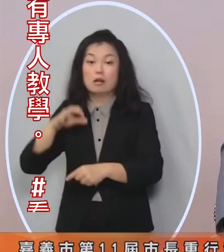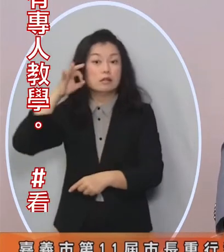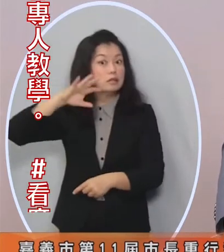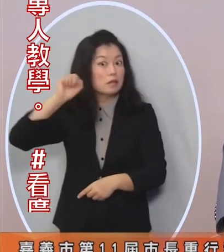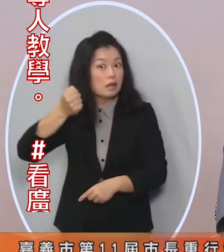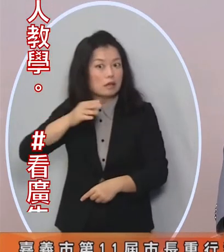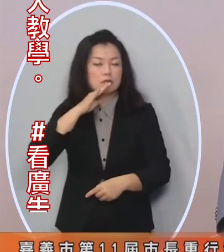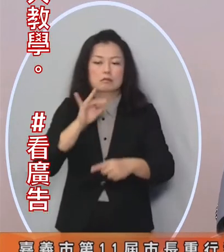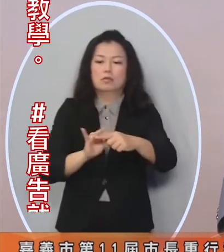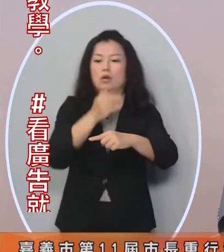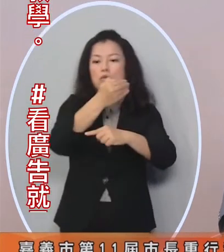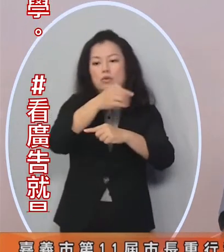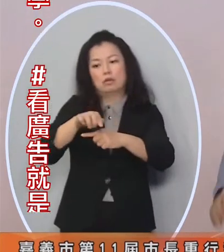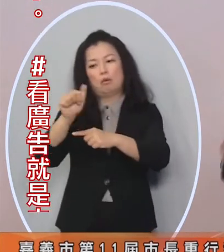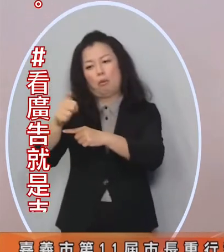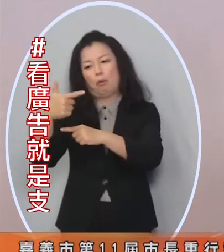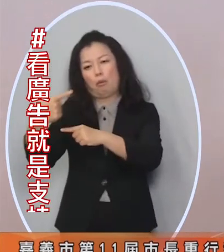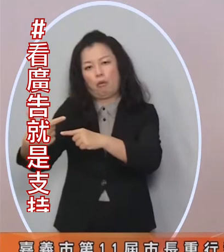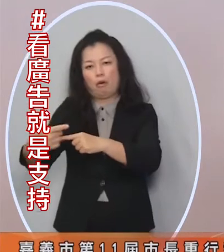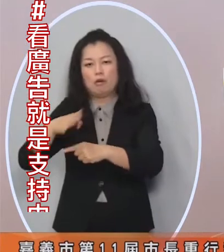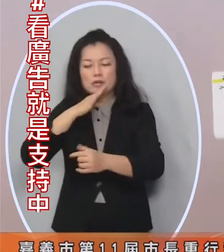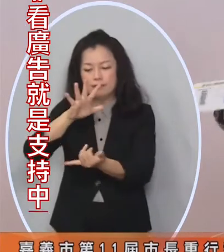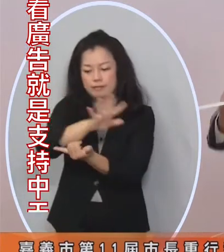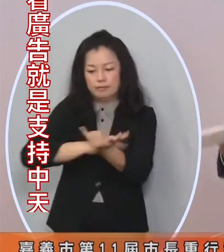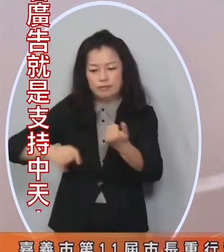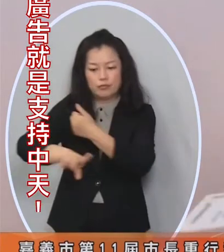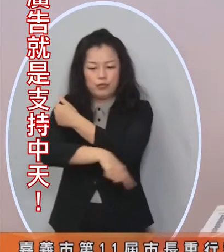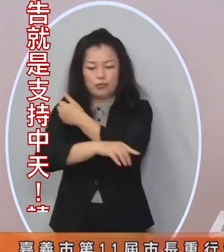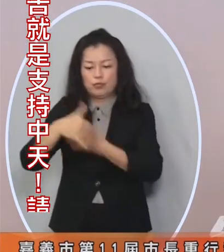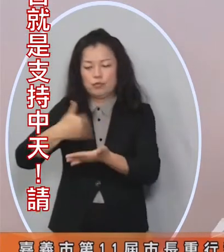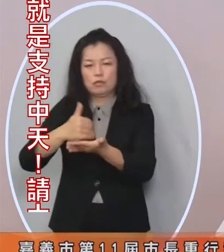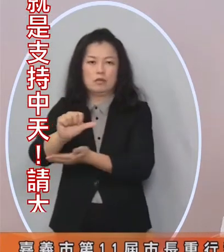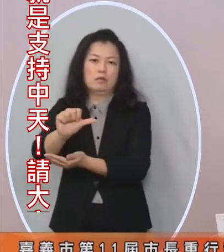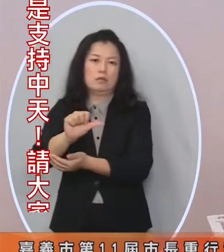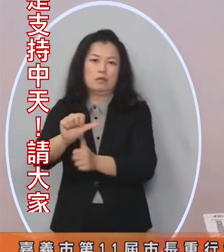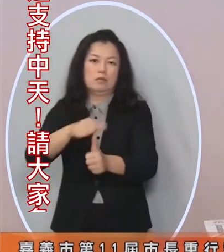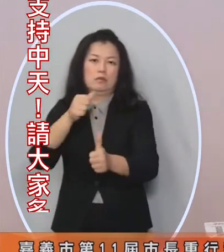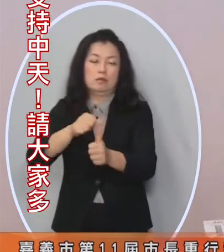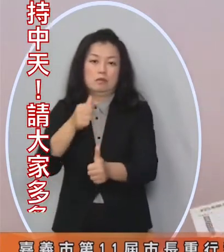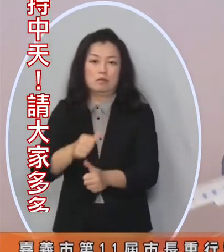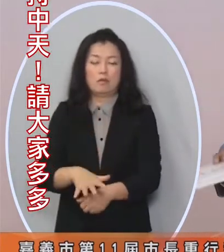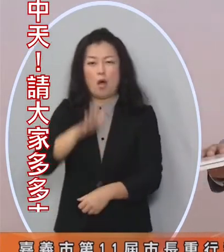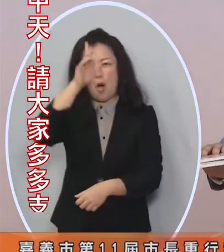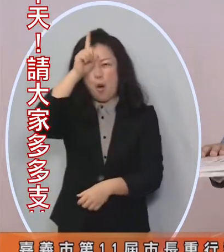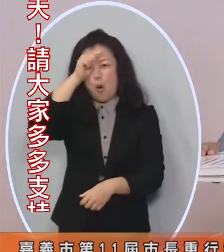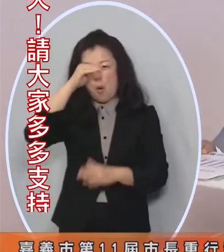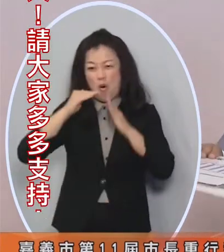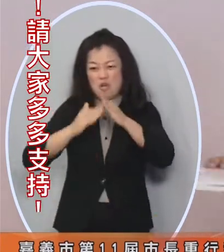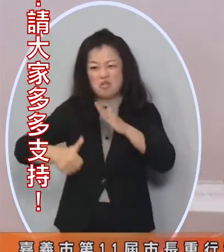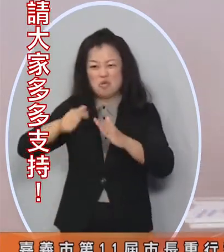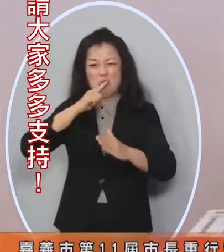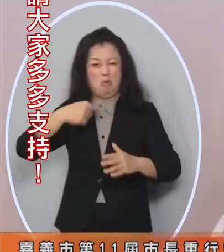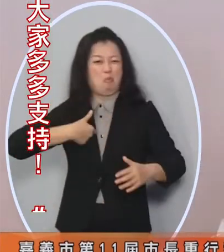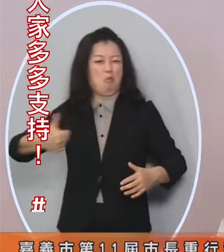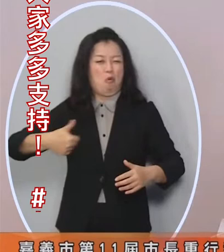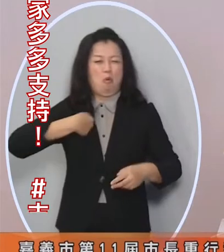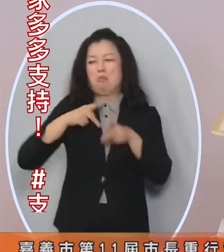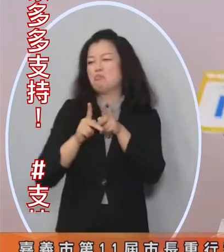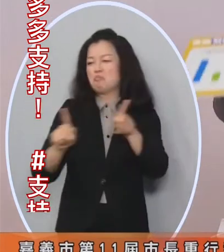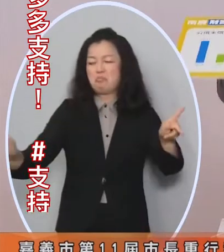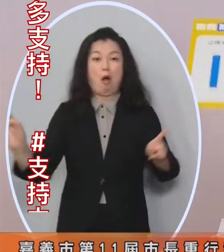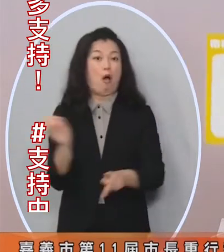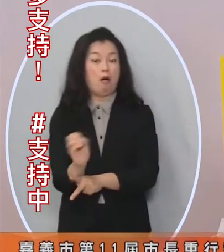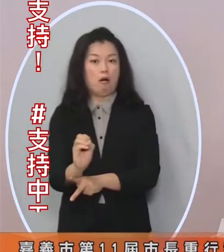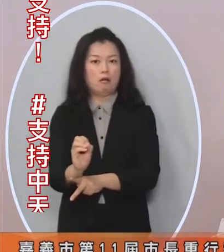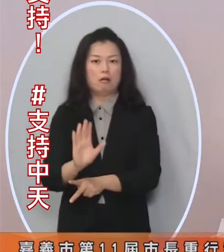9.56，全国倒数第五名。然后黄市长告诉我们说，他都没有举债，他很厉害。但是我们来